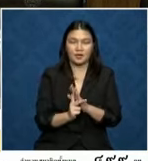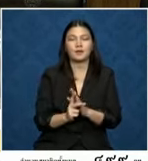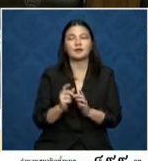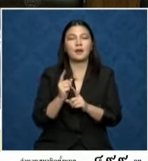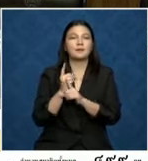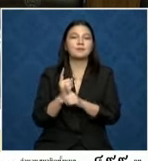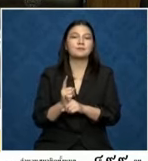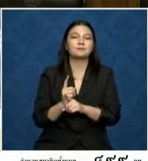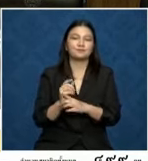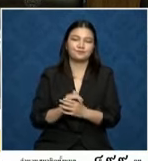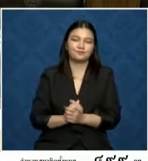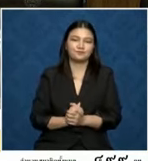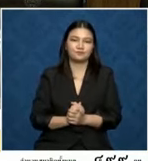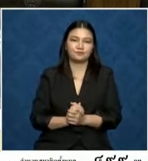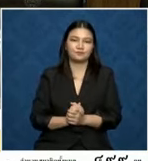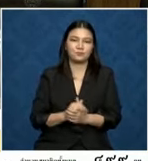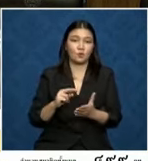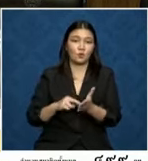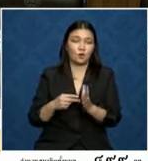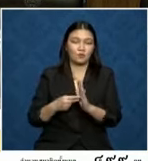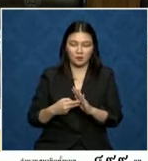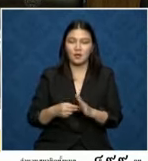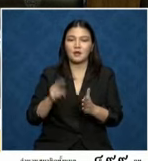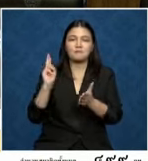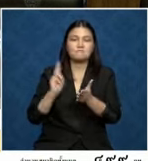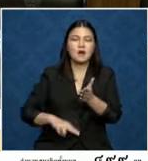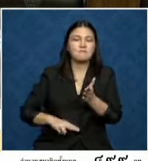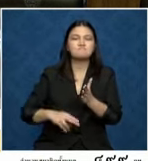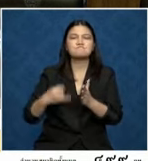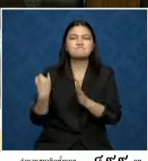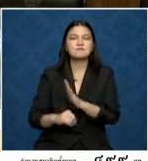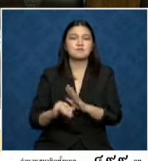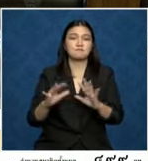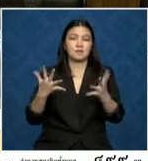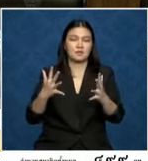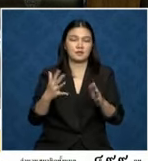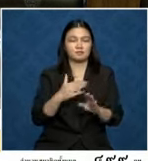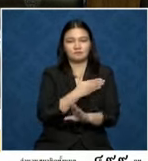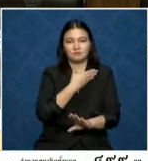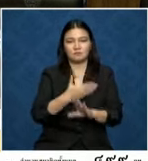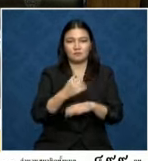พ่งเนี่ยก็เรียกว่าไม่ได้มีการกำหนดโทษอาญาใดๆจนกระทั่งในปีพ.ศ.